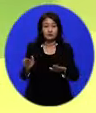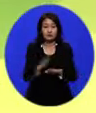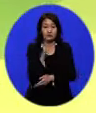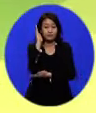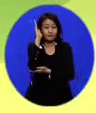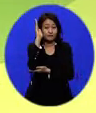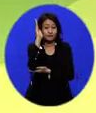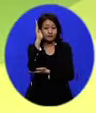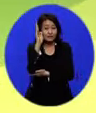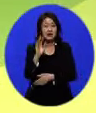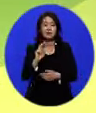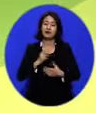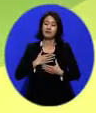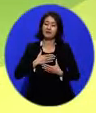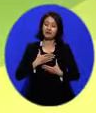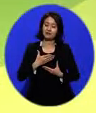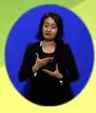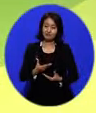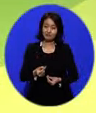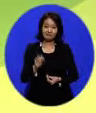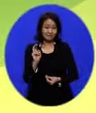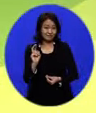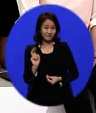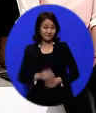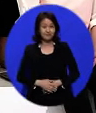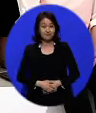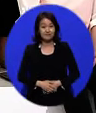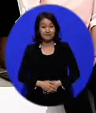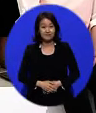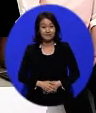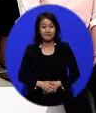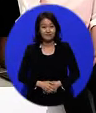시간 내내 굉장히 편안해질 거예요. 네.